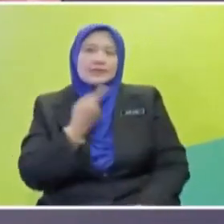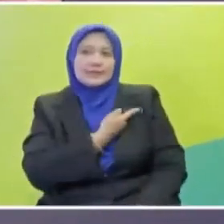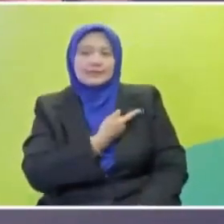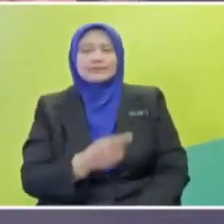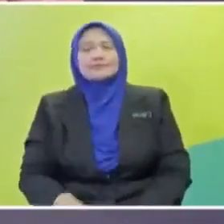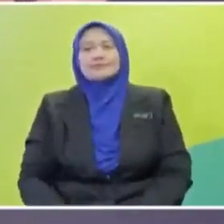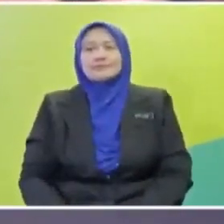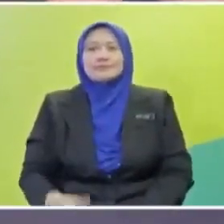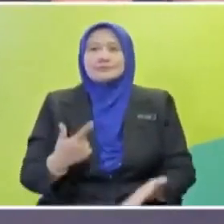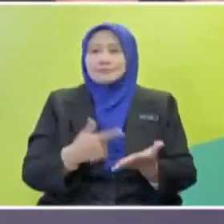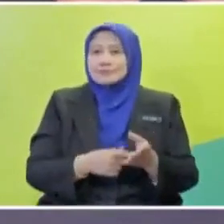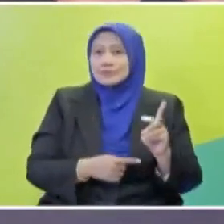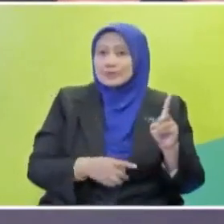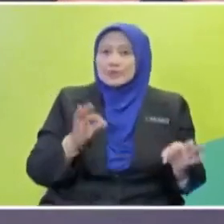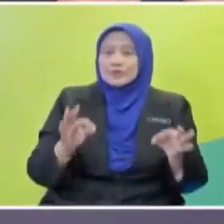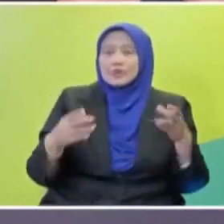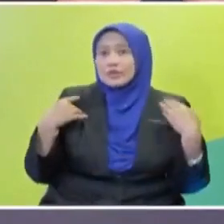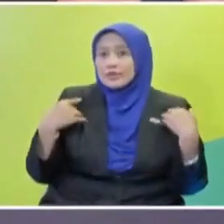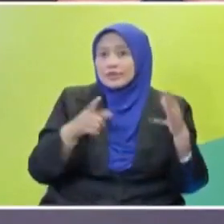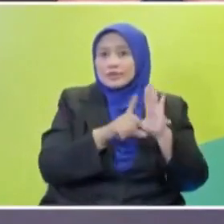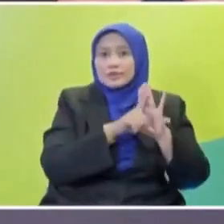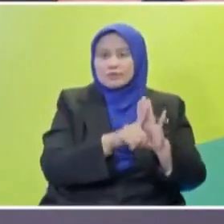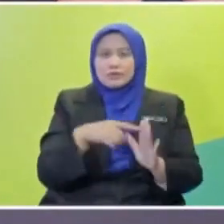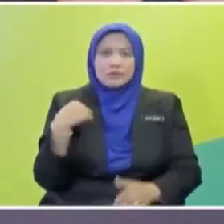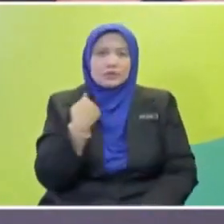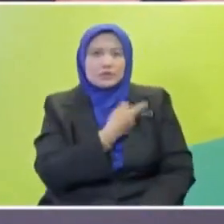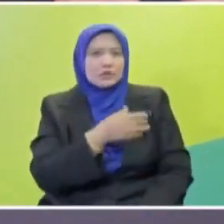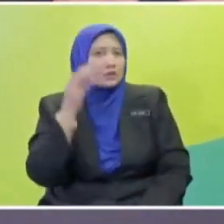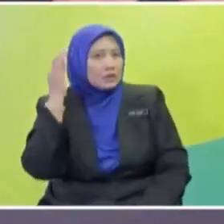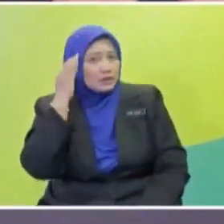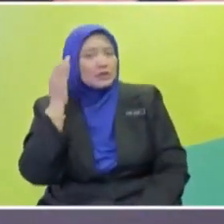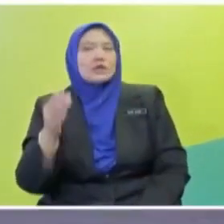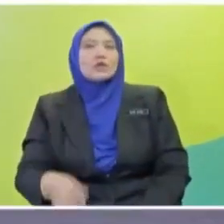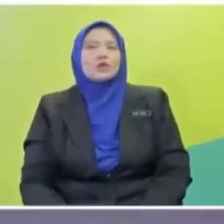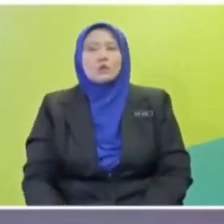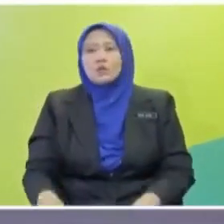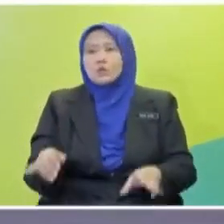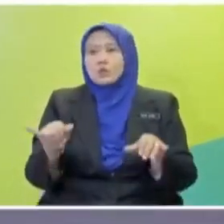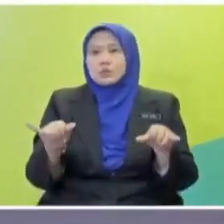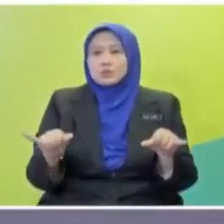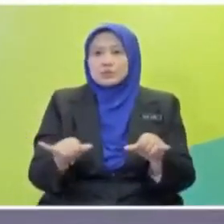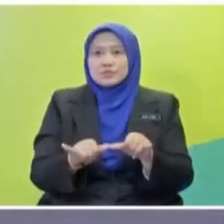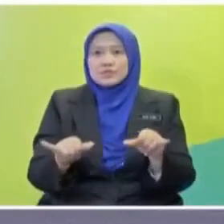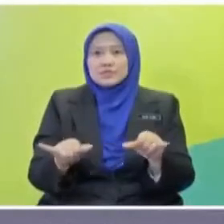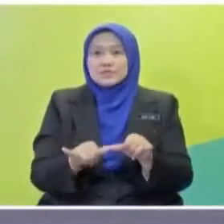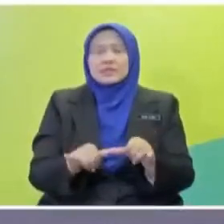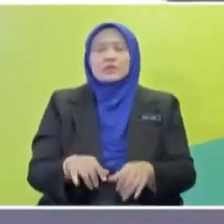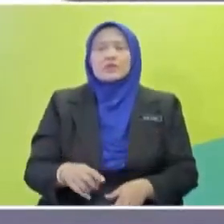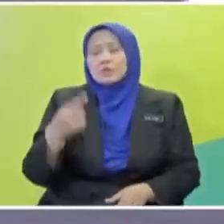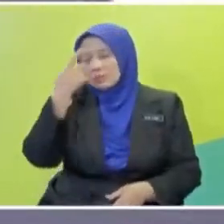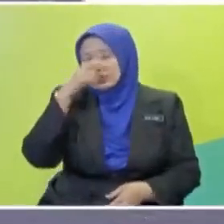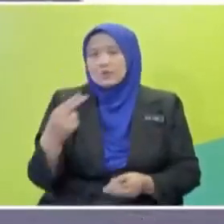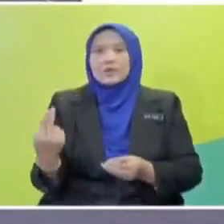satu Syafiqah, bila kita label, kita tahu berapa saiz kita punya hasil produk. Di situ nanti kita